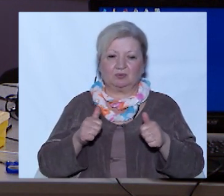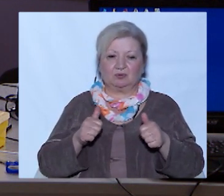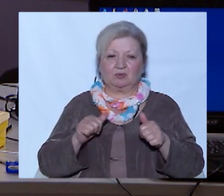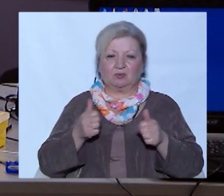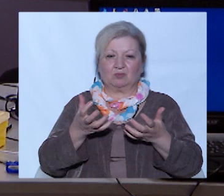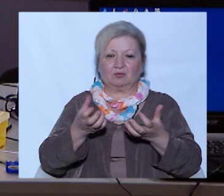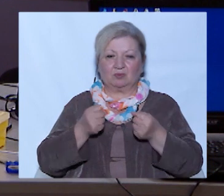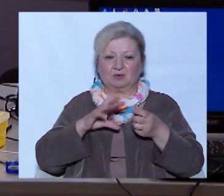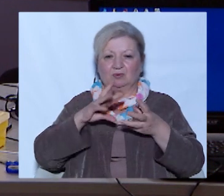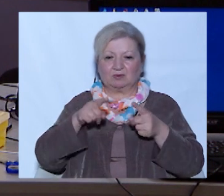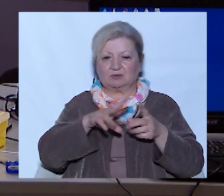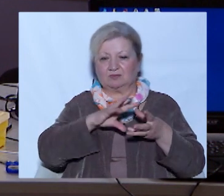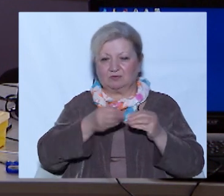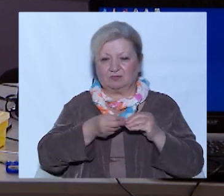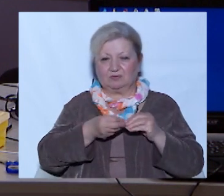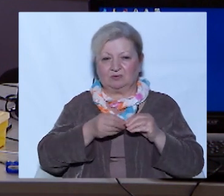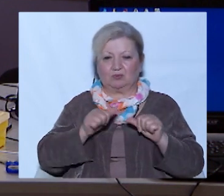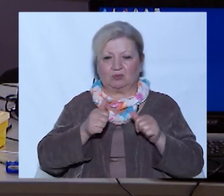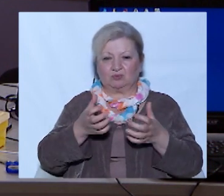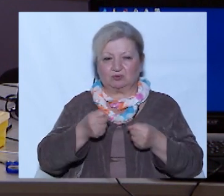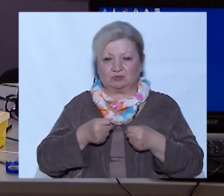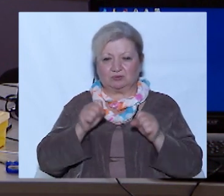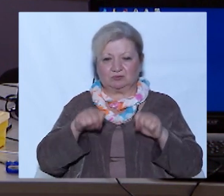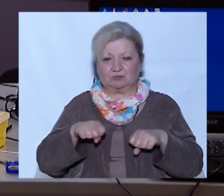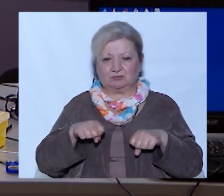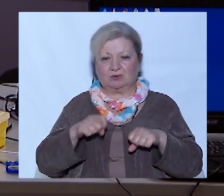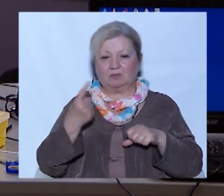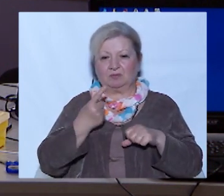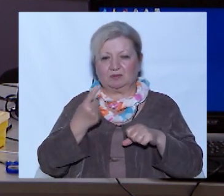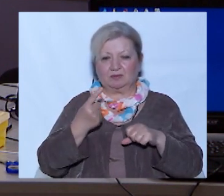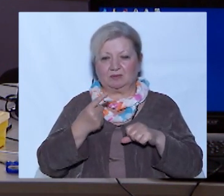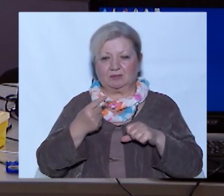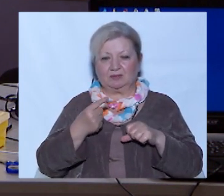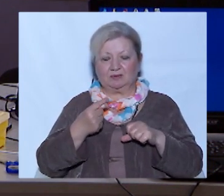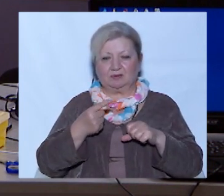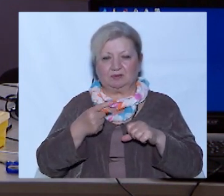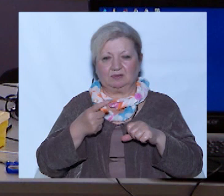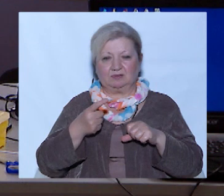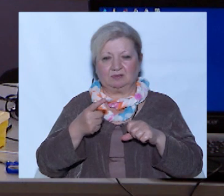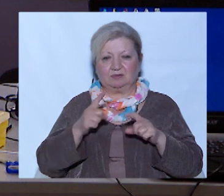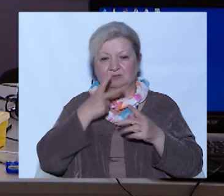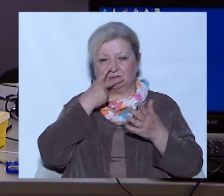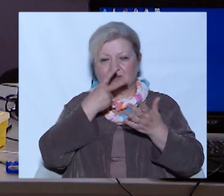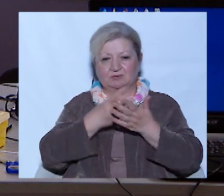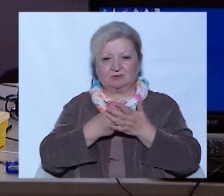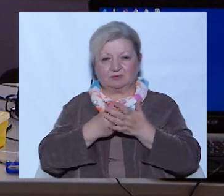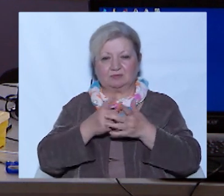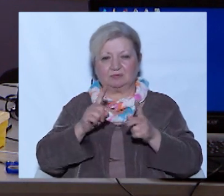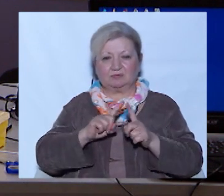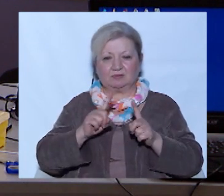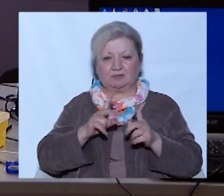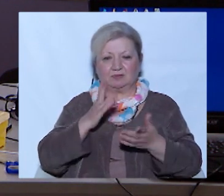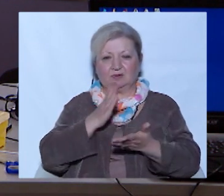როგორ მიიღწევა, როგორ მიიღება ეს ყველაფერი, რა ხერხით შეგვიძლია მივიღოთ. პირველი, შევხედოთ